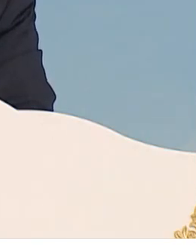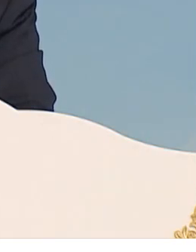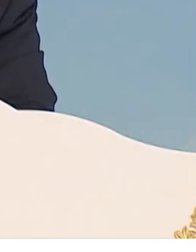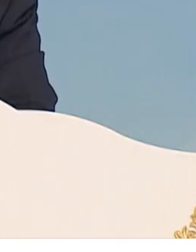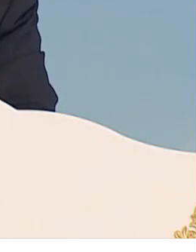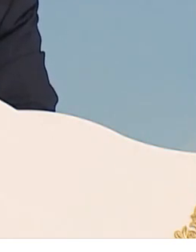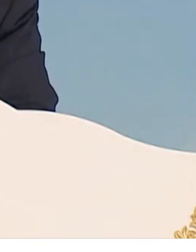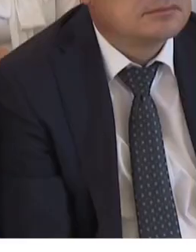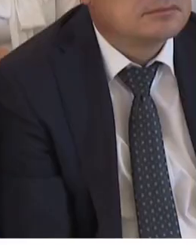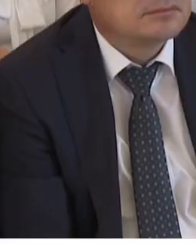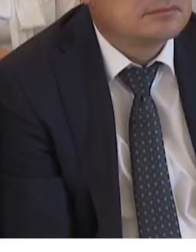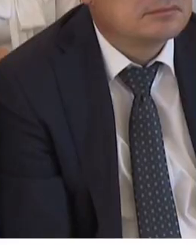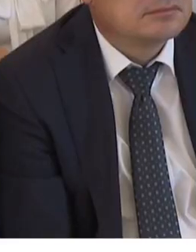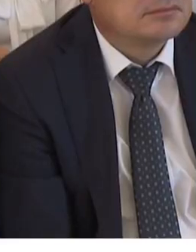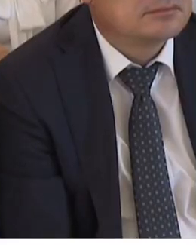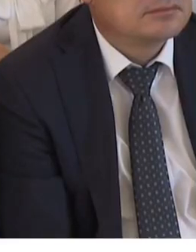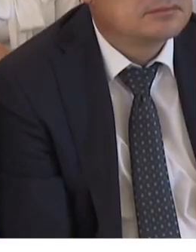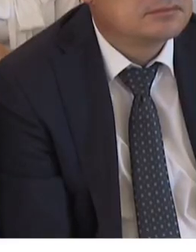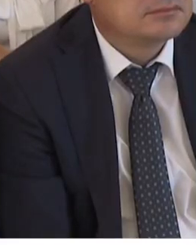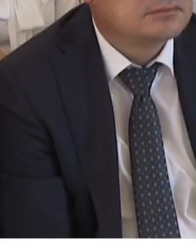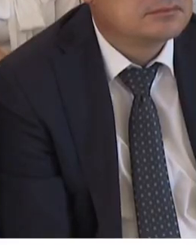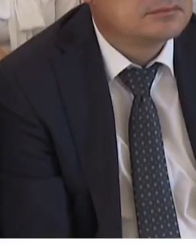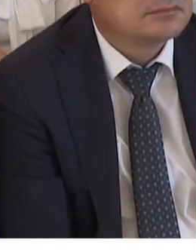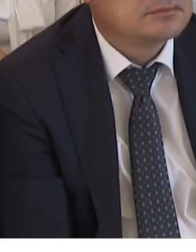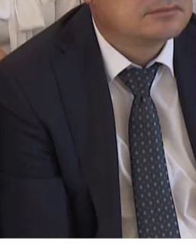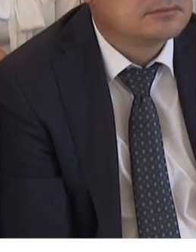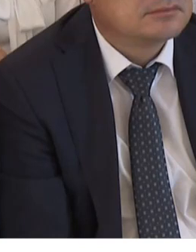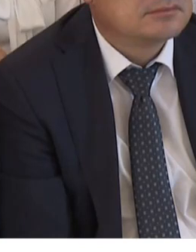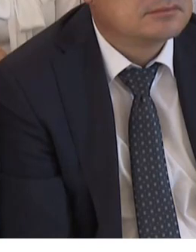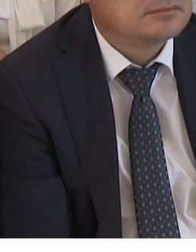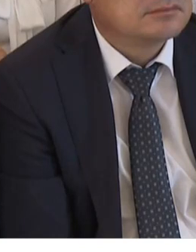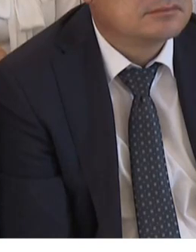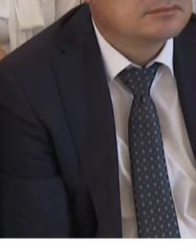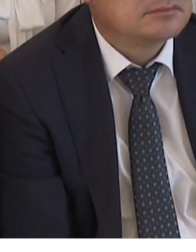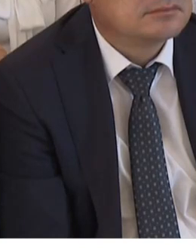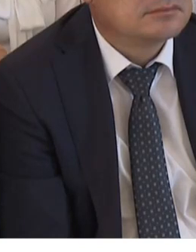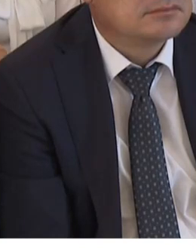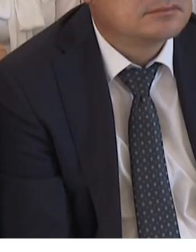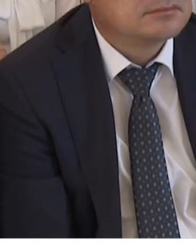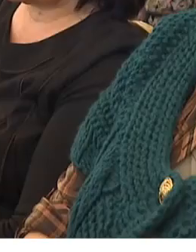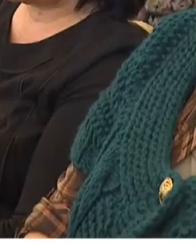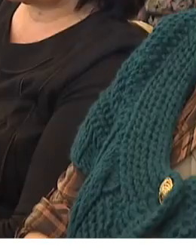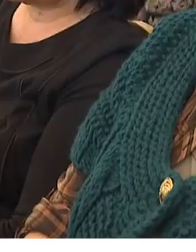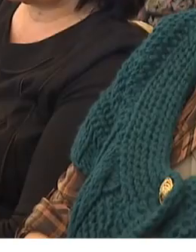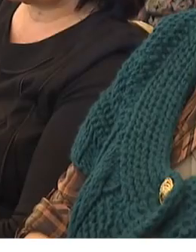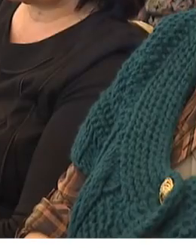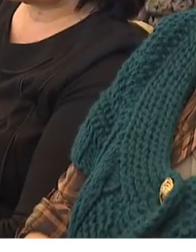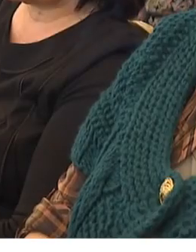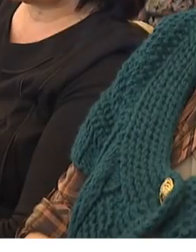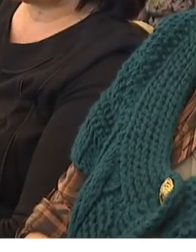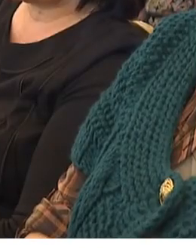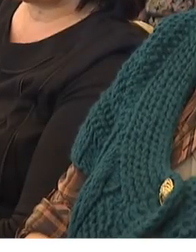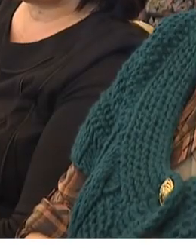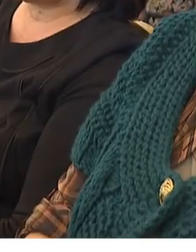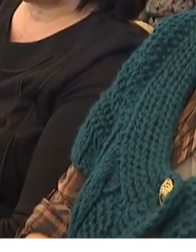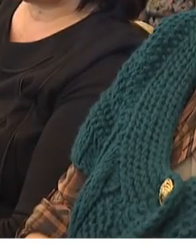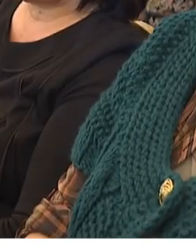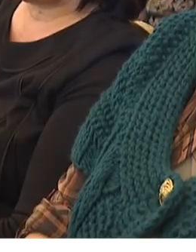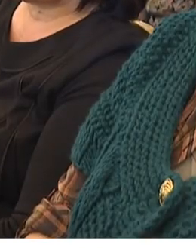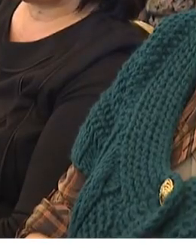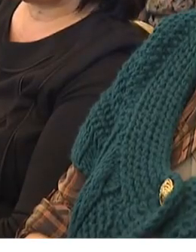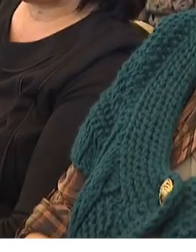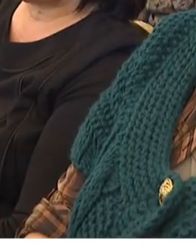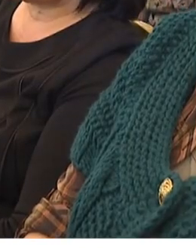жоспарын жасақтауды тапсырды. Президент сондай-ақ экология мәселесіне, сондай-ақ Байқоңыр ғарыш айлағының